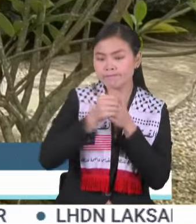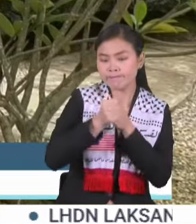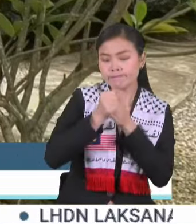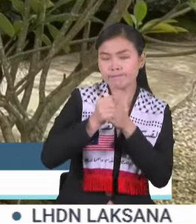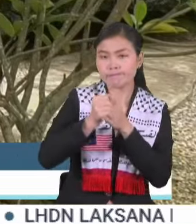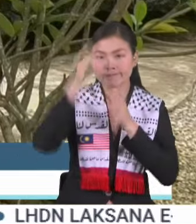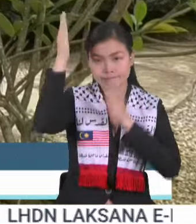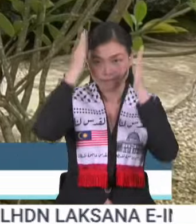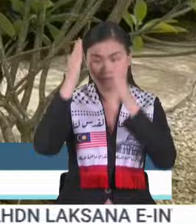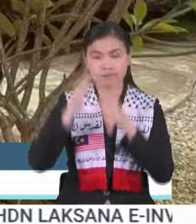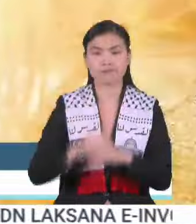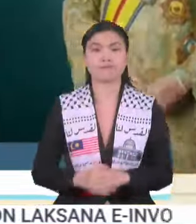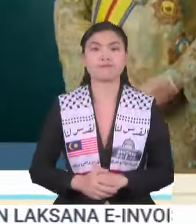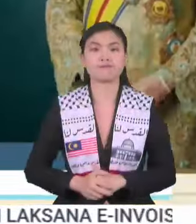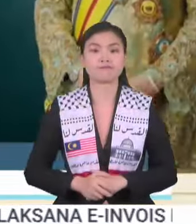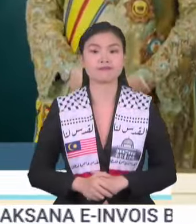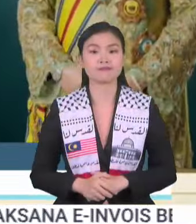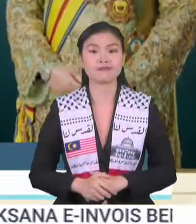negara dalam tuanku.